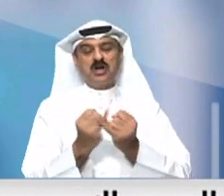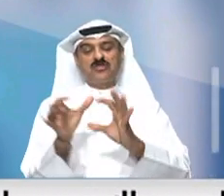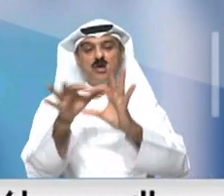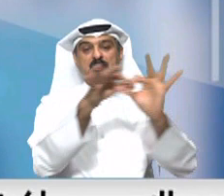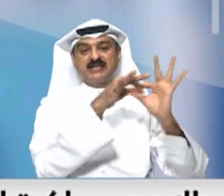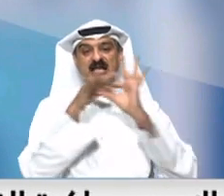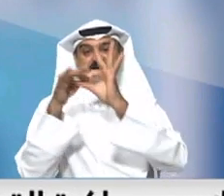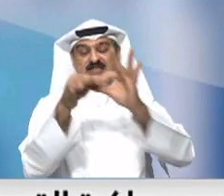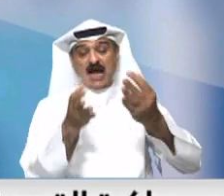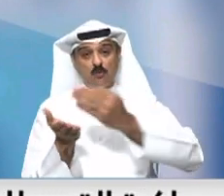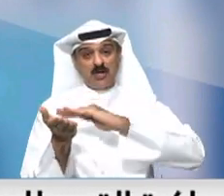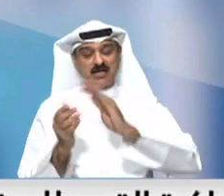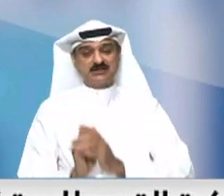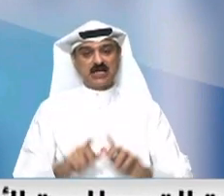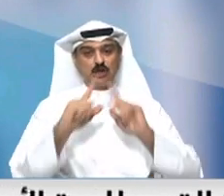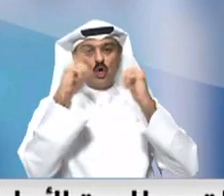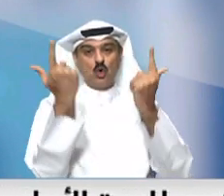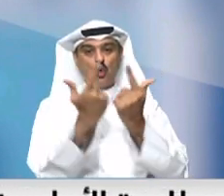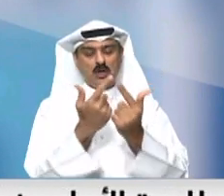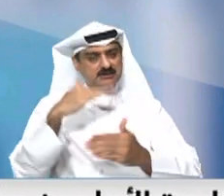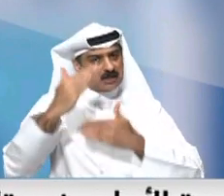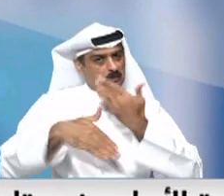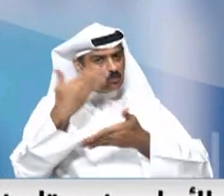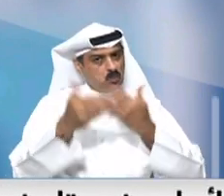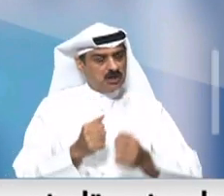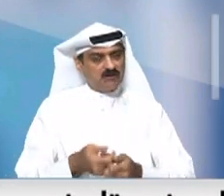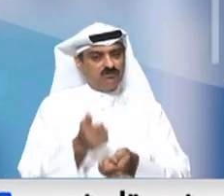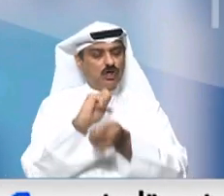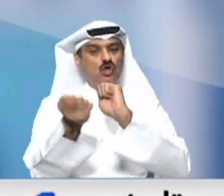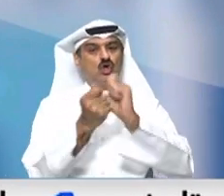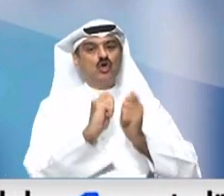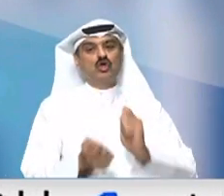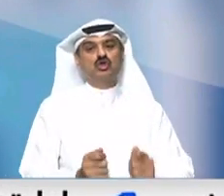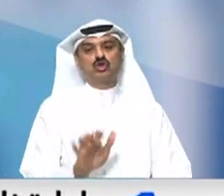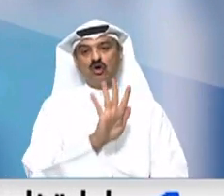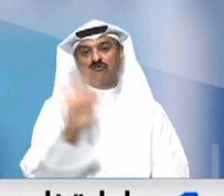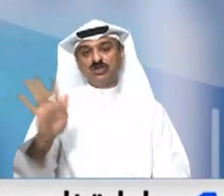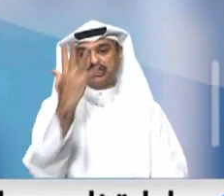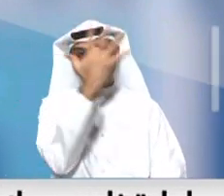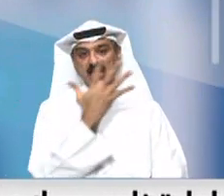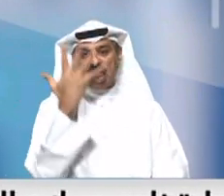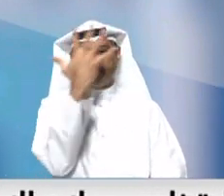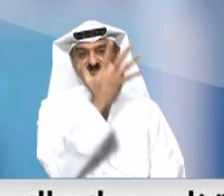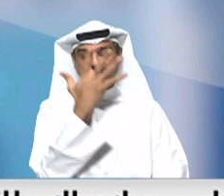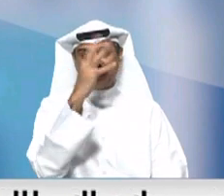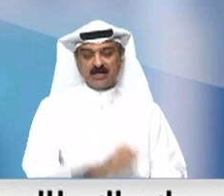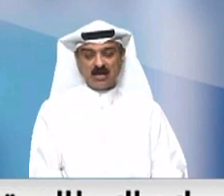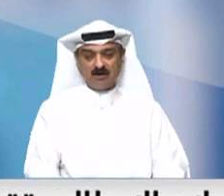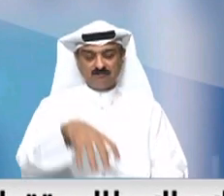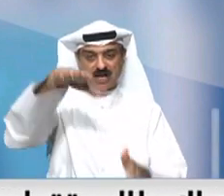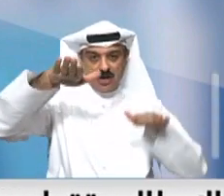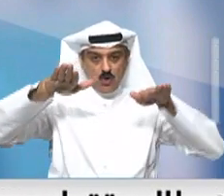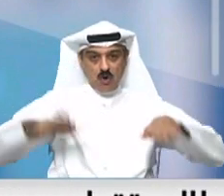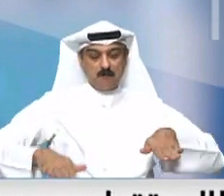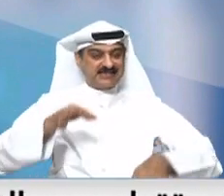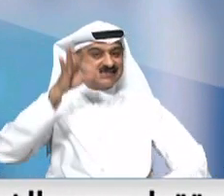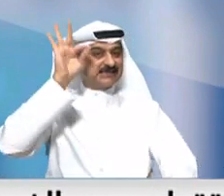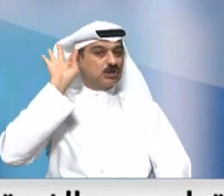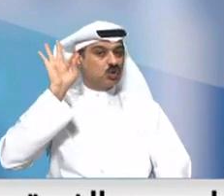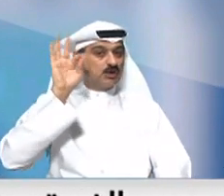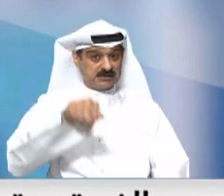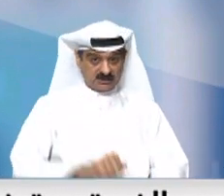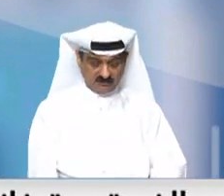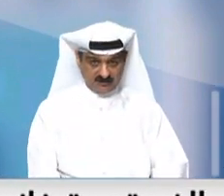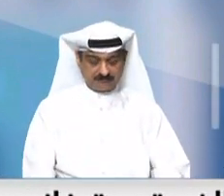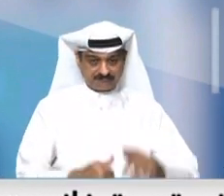والتنمية ولجنة المنافسة للسوق المشتركة لشرق أفريقيا والجنوب الأفريقي ومجلس المنافسة التونسي، حيث